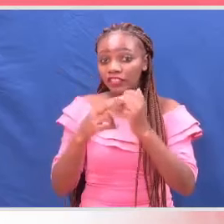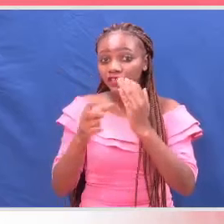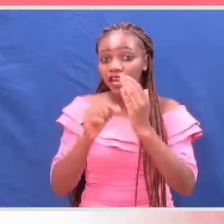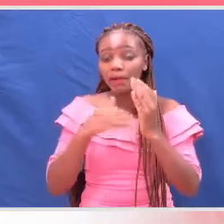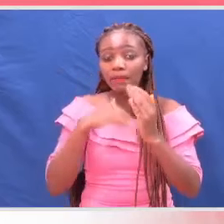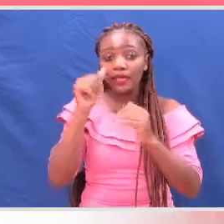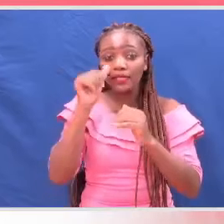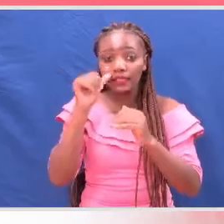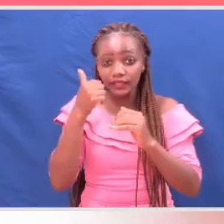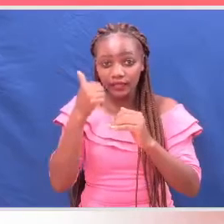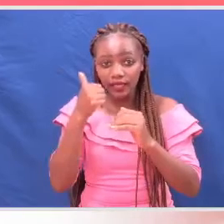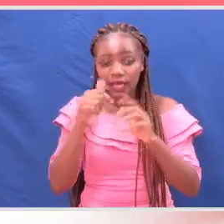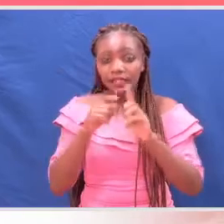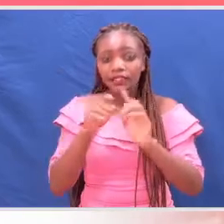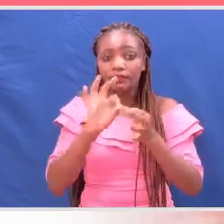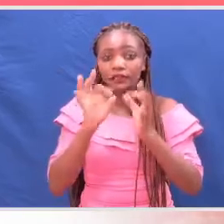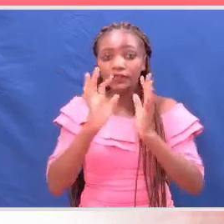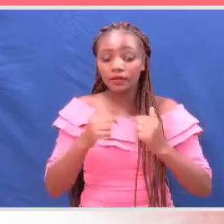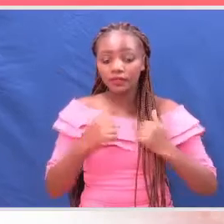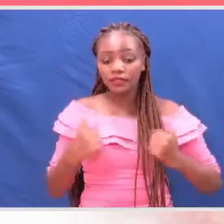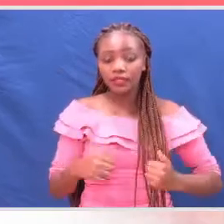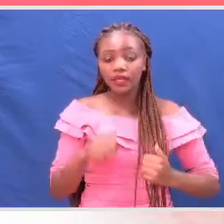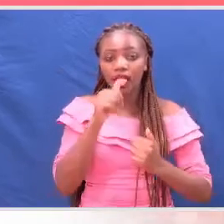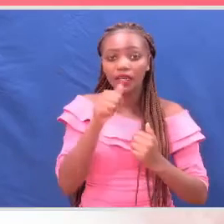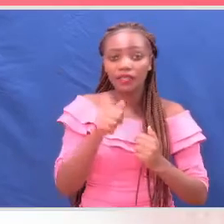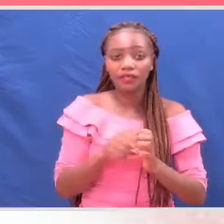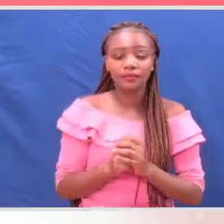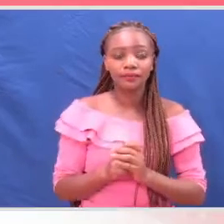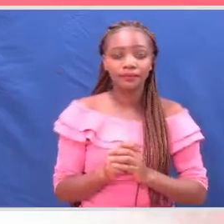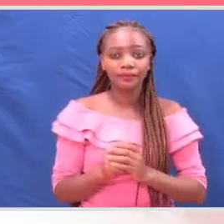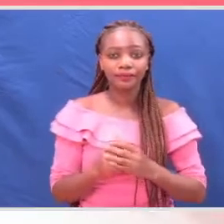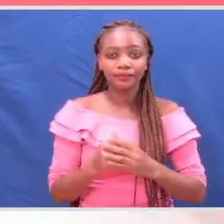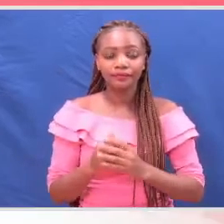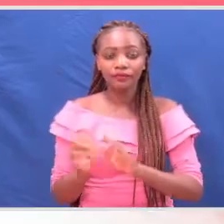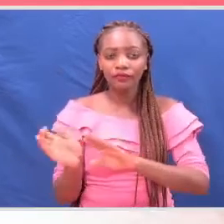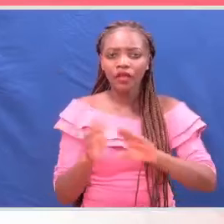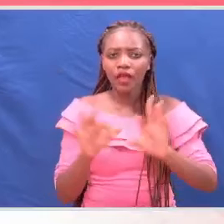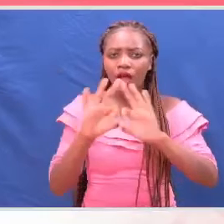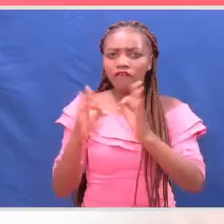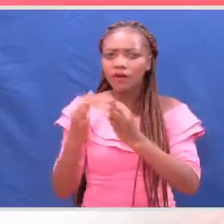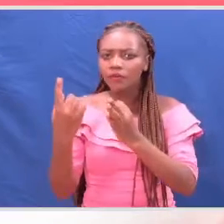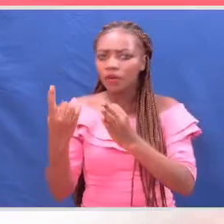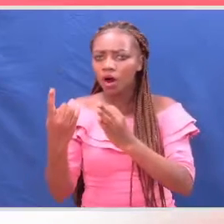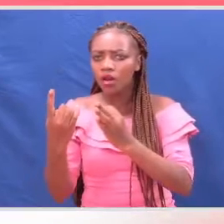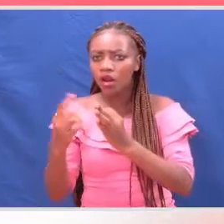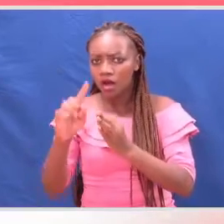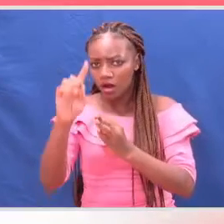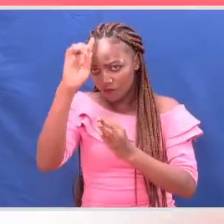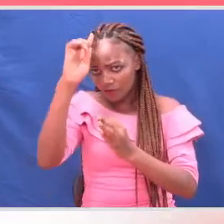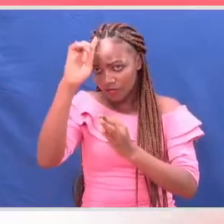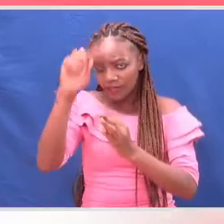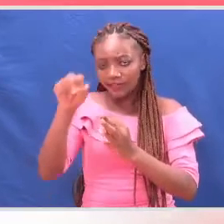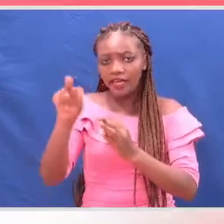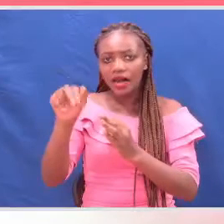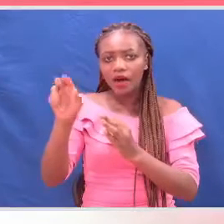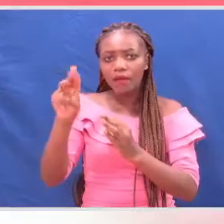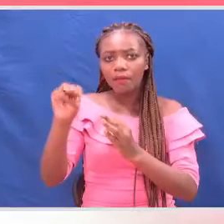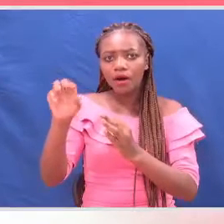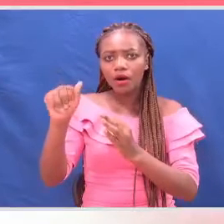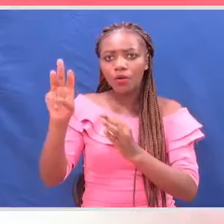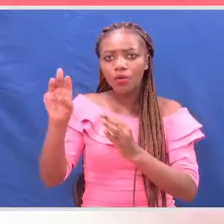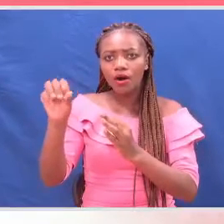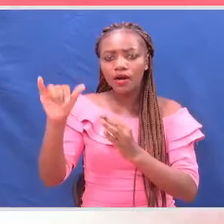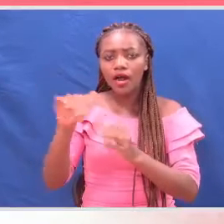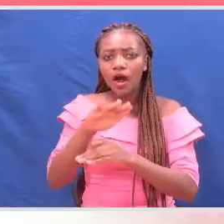Kilemi, mtangazaji kwa lugha ya ishara ni Ann Wairimu. Familia moja kutoka kijiji cha Namawanga, eneo bunge